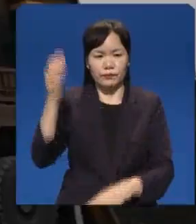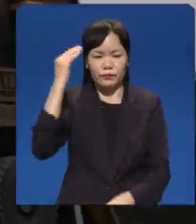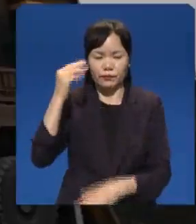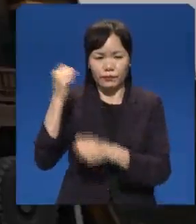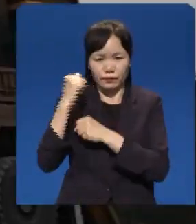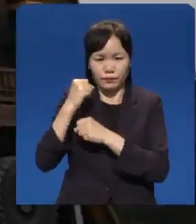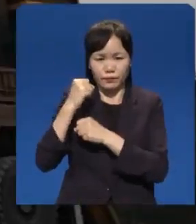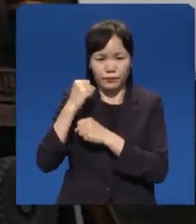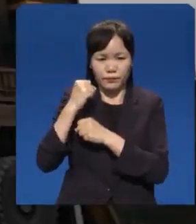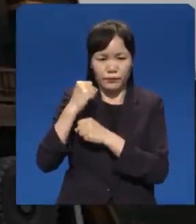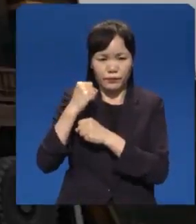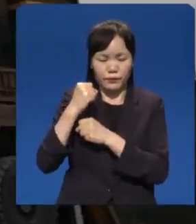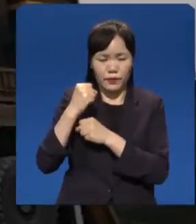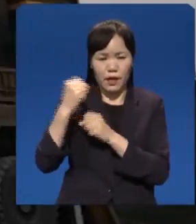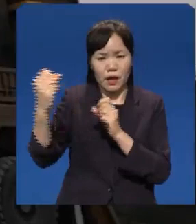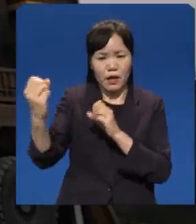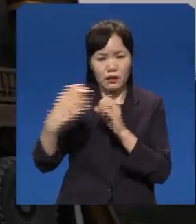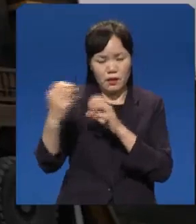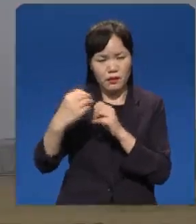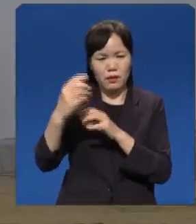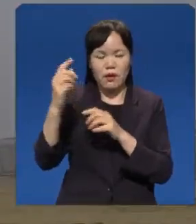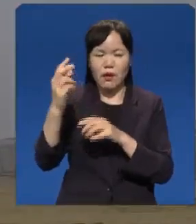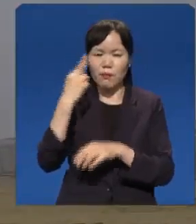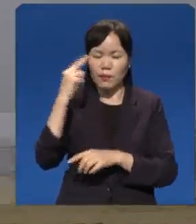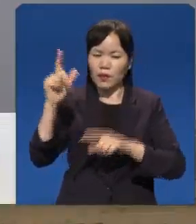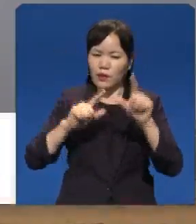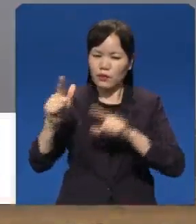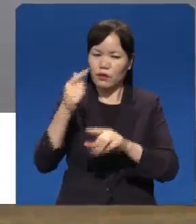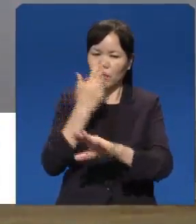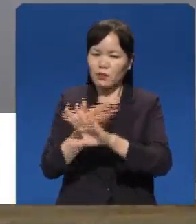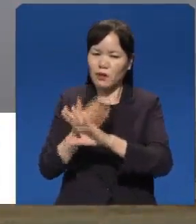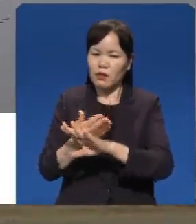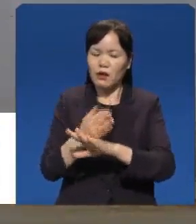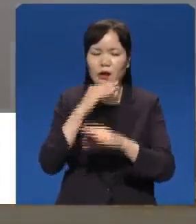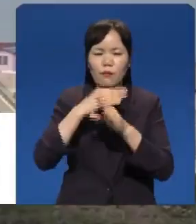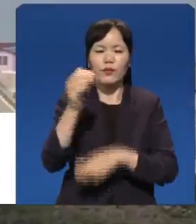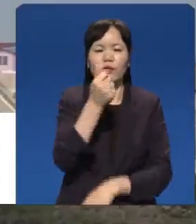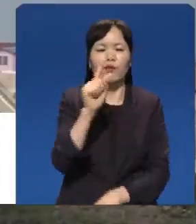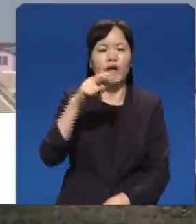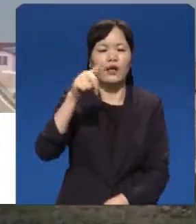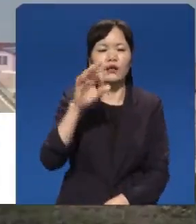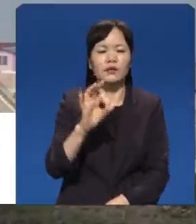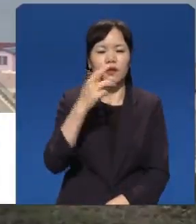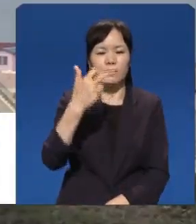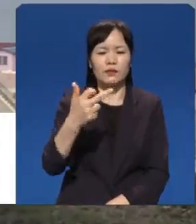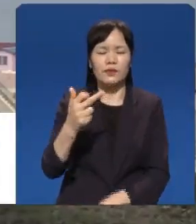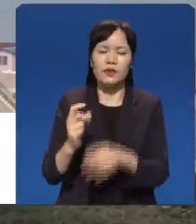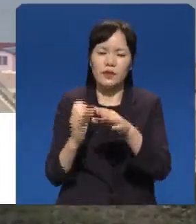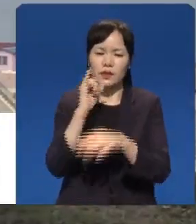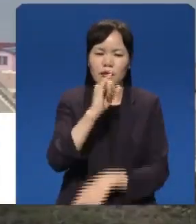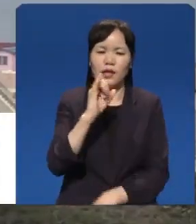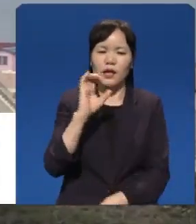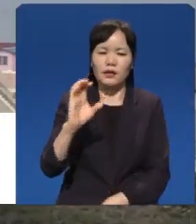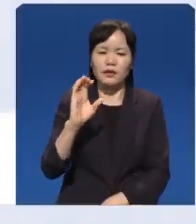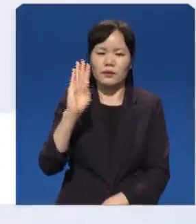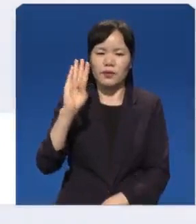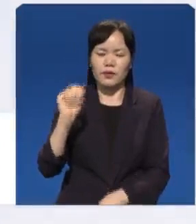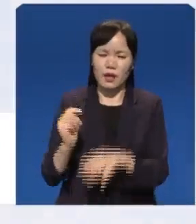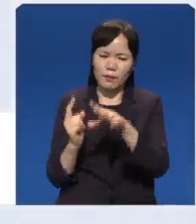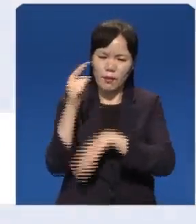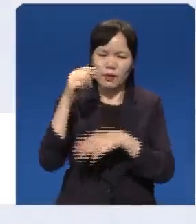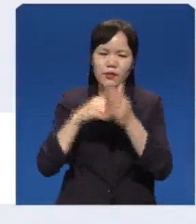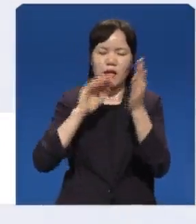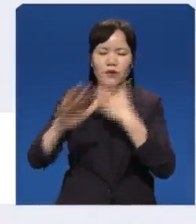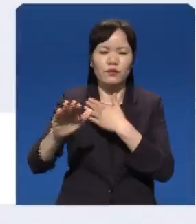대했던 미군의 태도는 좀 달랐습니다. 북한 화성 17형 ICBM 발사 이후 단행된 대북 압박